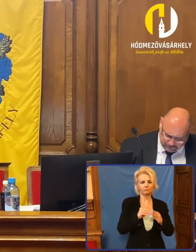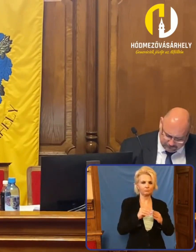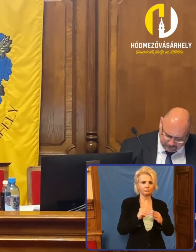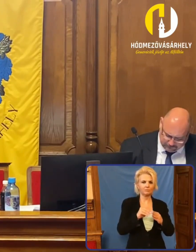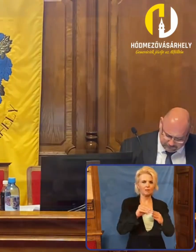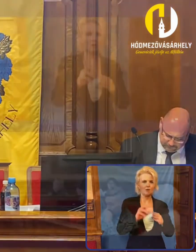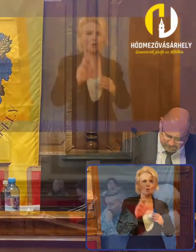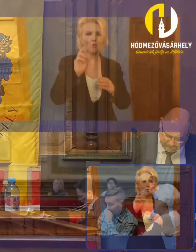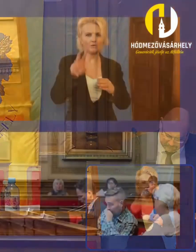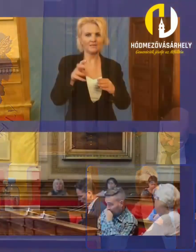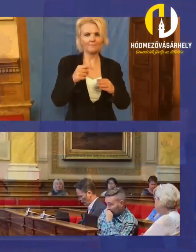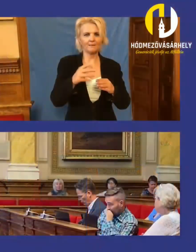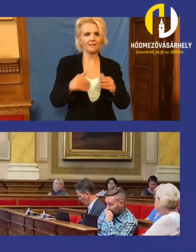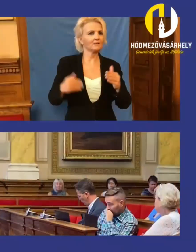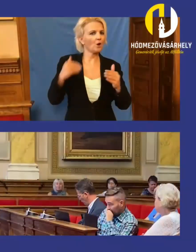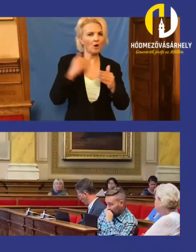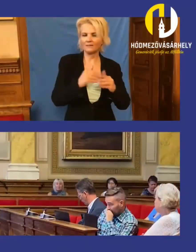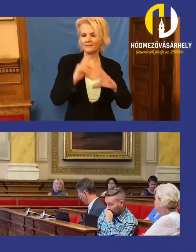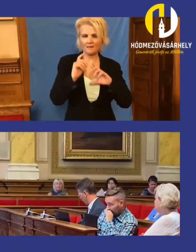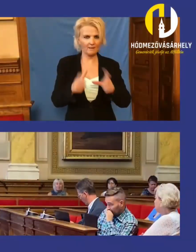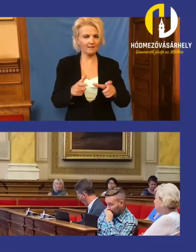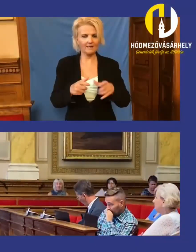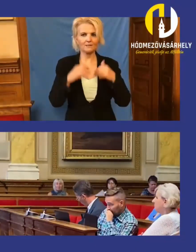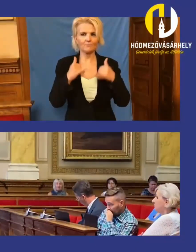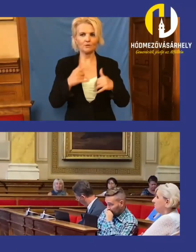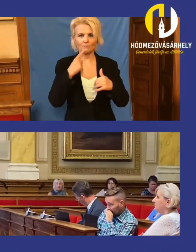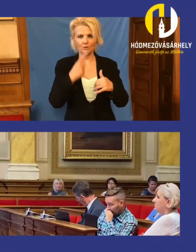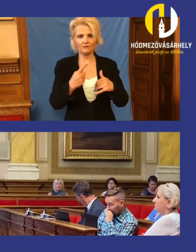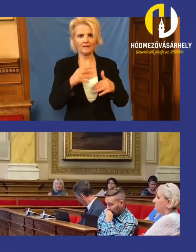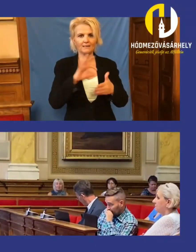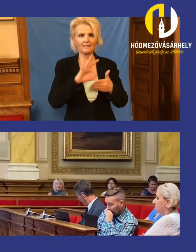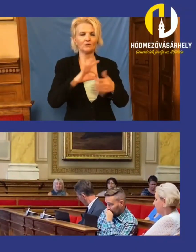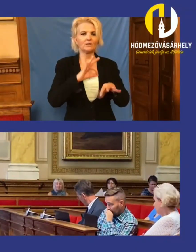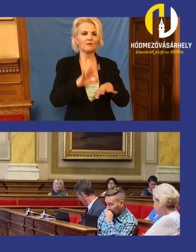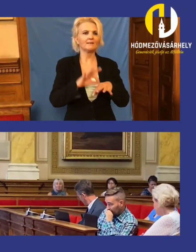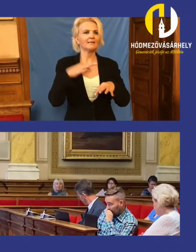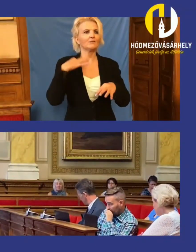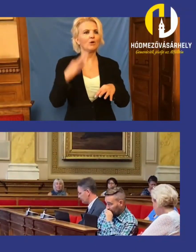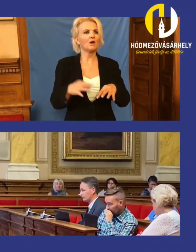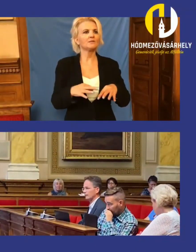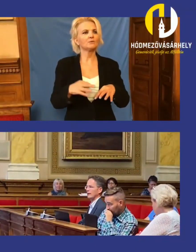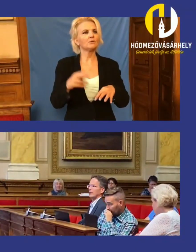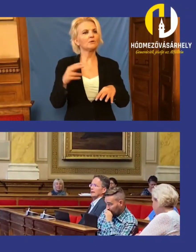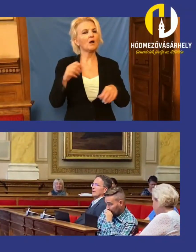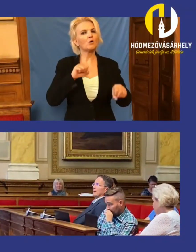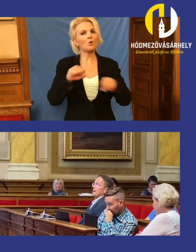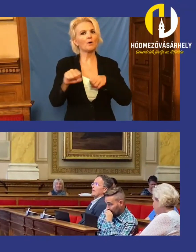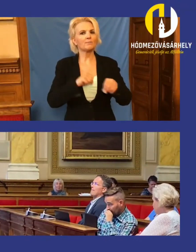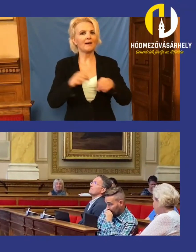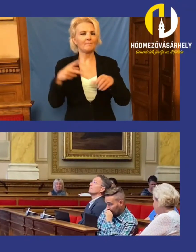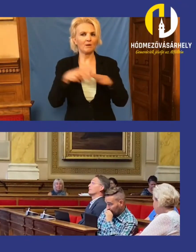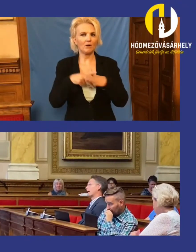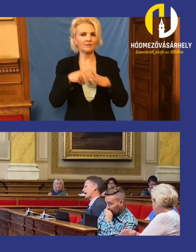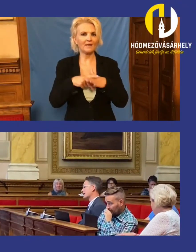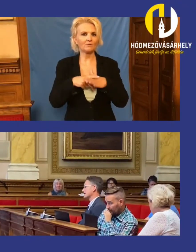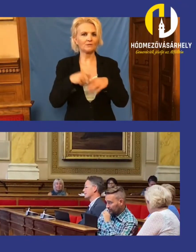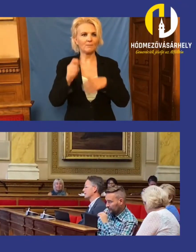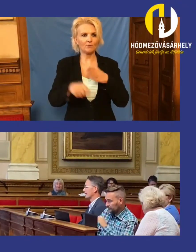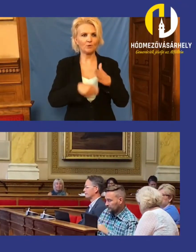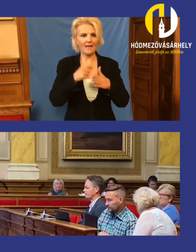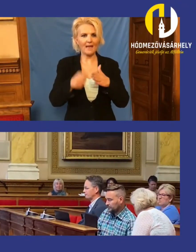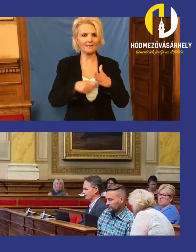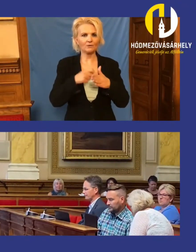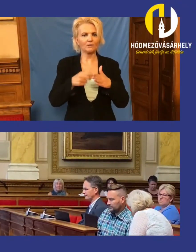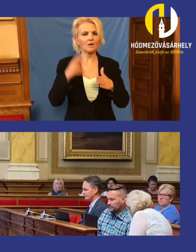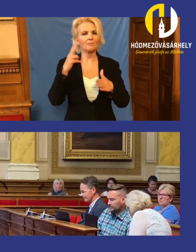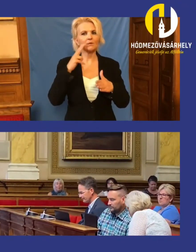nem az, odásig el se jutottunk oda. Most mondta el, irodavezető azt, hogy a kormány akadályozta meg ezt a projektet,